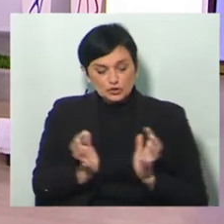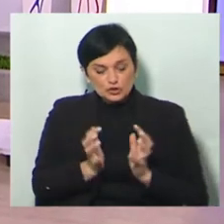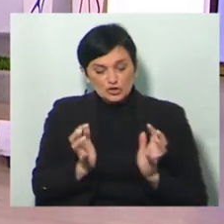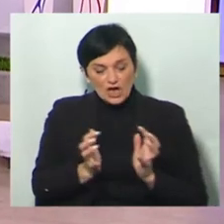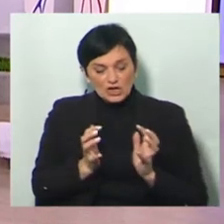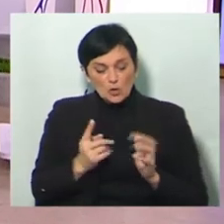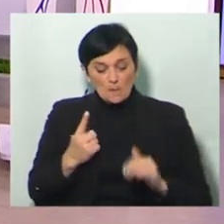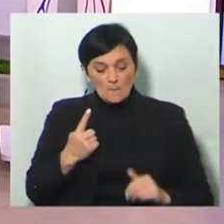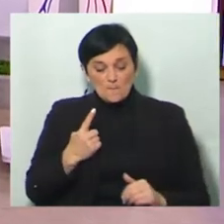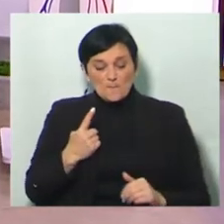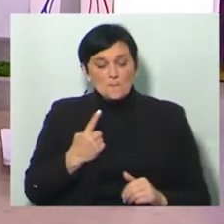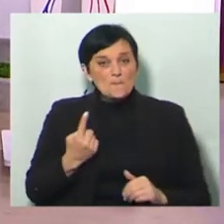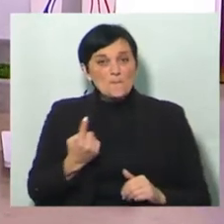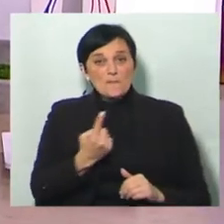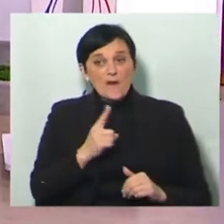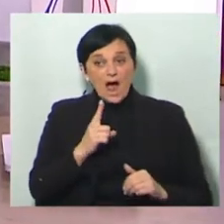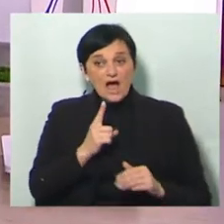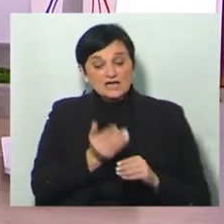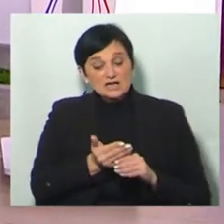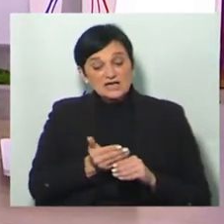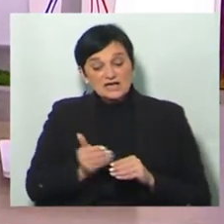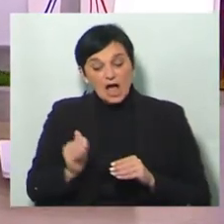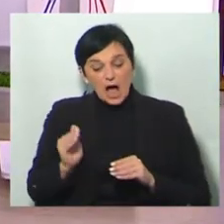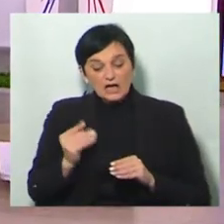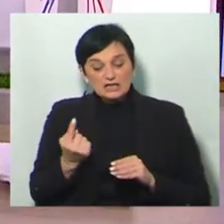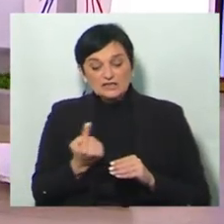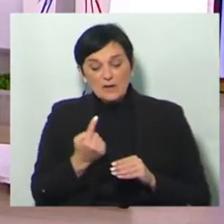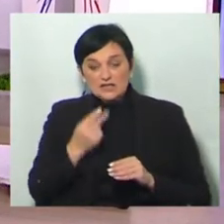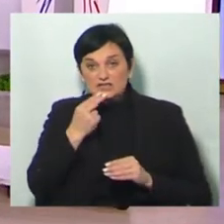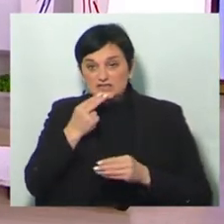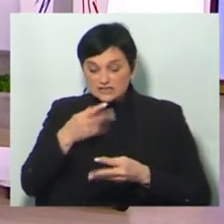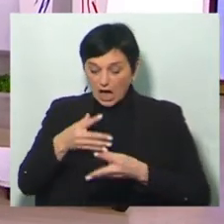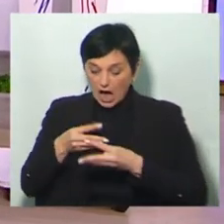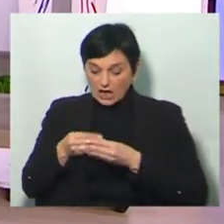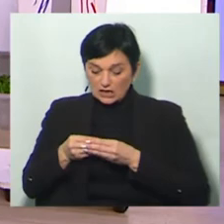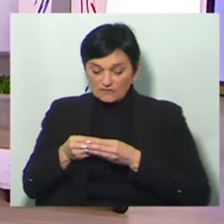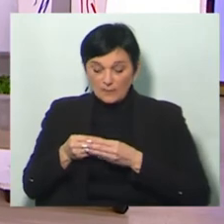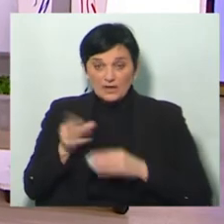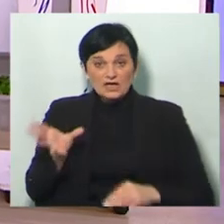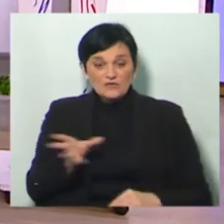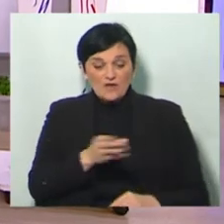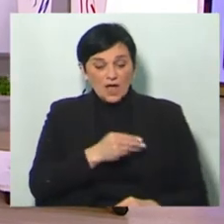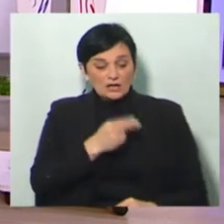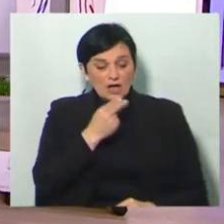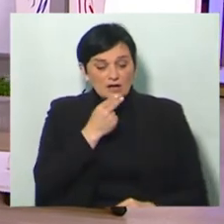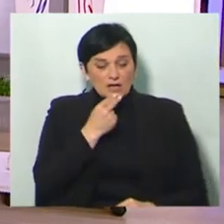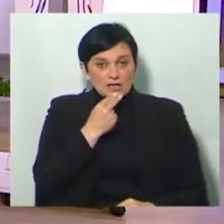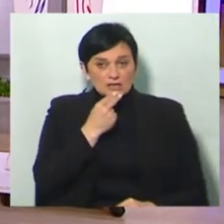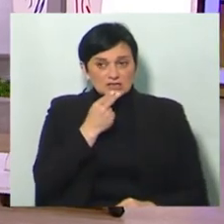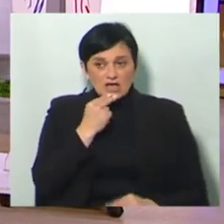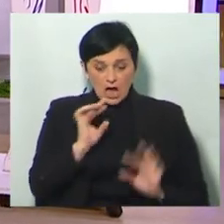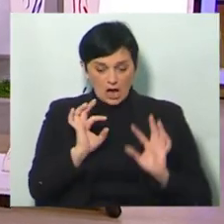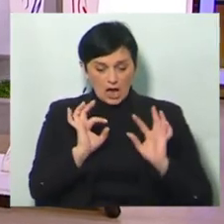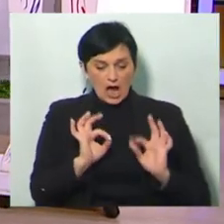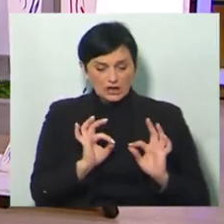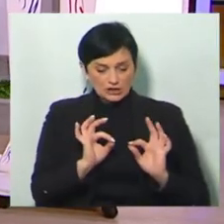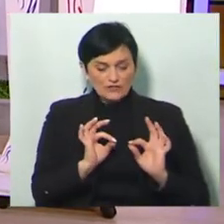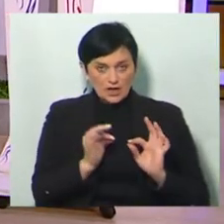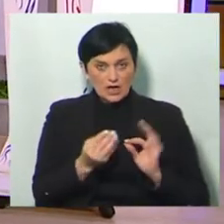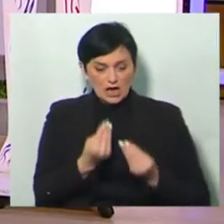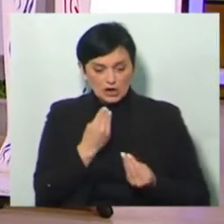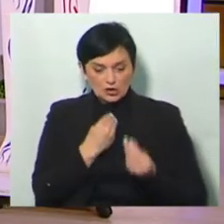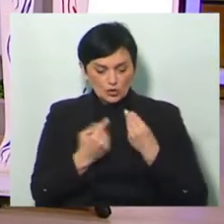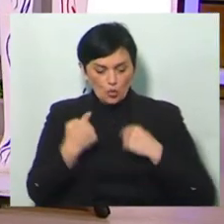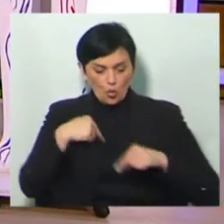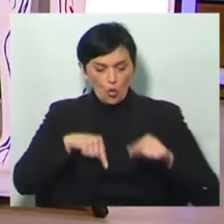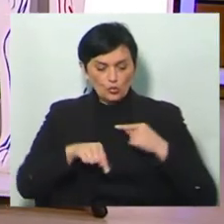შეინარჩუნოს მარტოობა, უფრო სწორედ განმარტოვდეს საკვებთან. Იმისათვის რომ ყველა საკვები ნივთიერება იყოს ადეკვატურად მიღებული